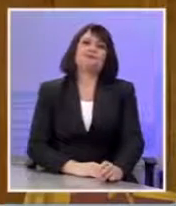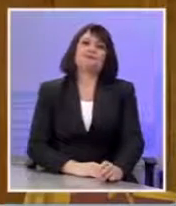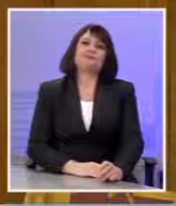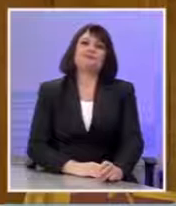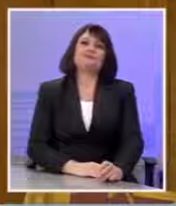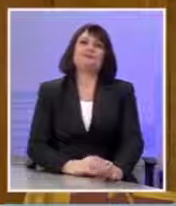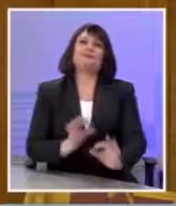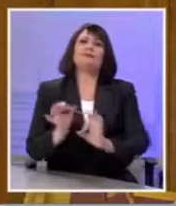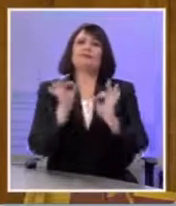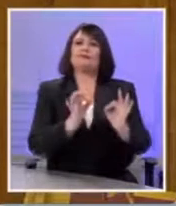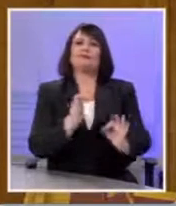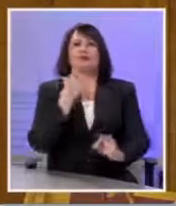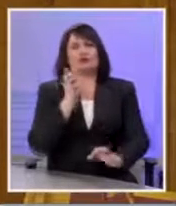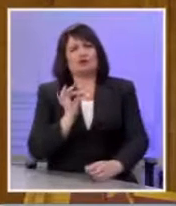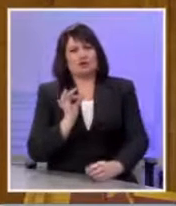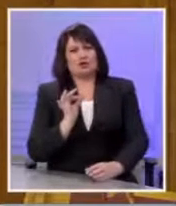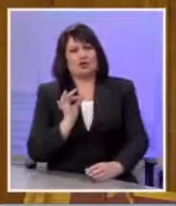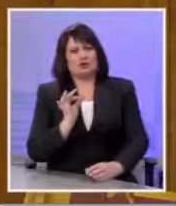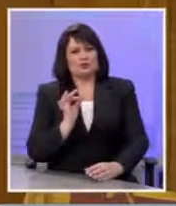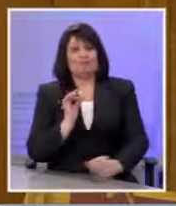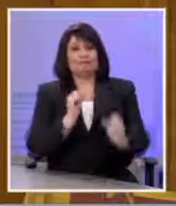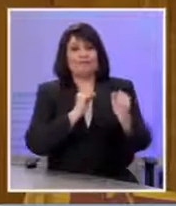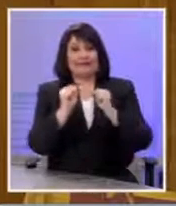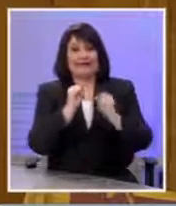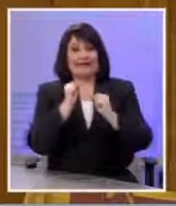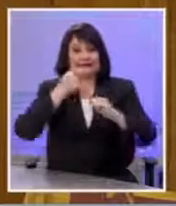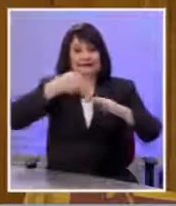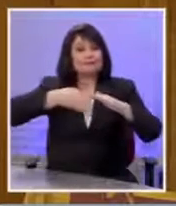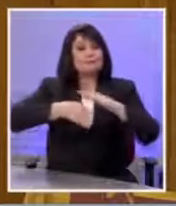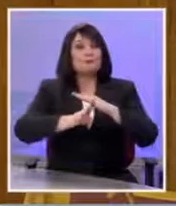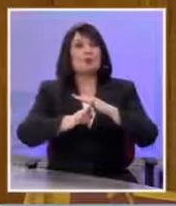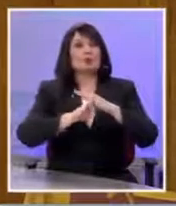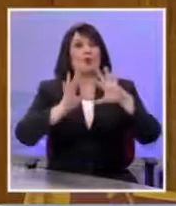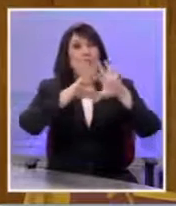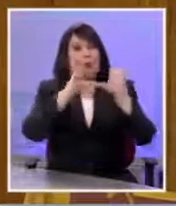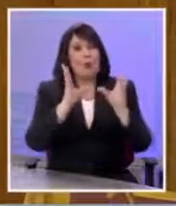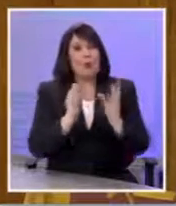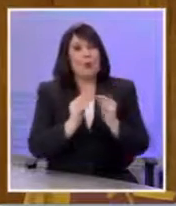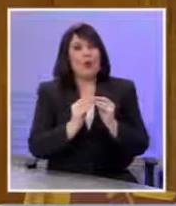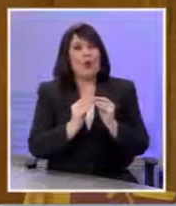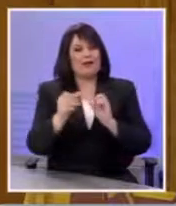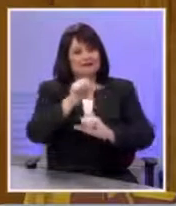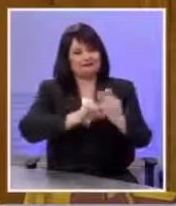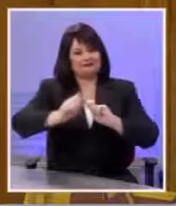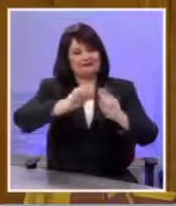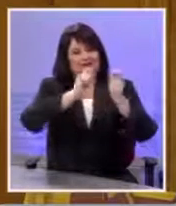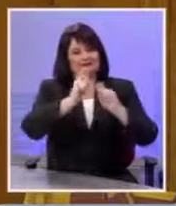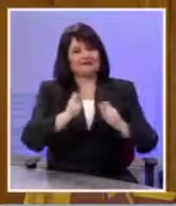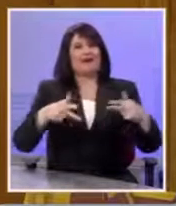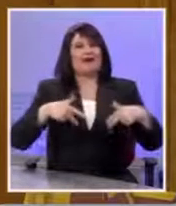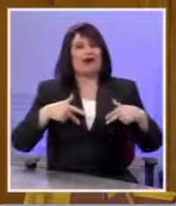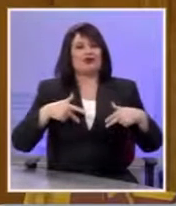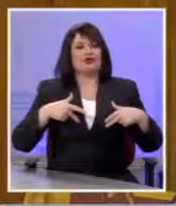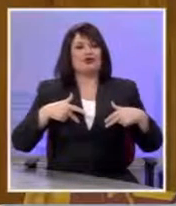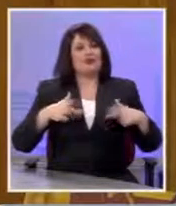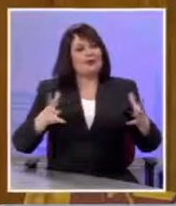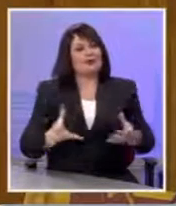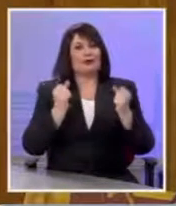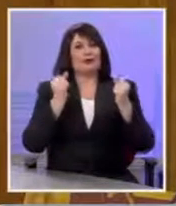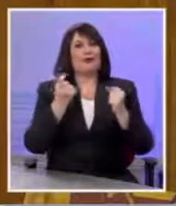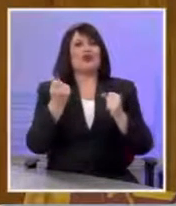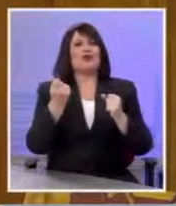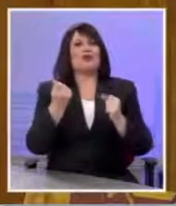Ακριβώς γι' αυτό από την κρίση θα μας βγάλει η υλοποίηση όλων εκείνων των αλλαγών στο κράτος, την οικονομία